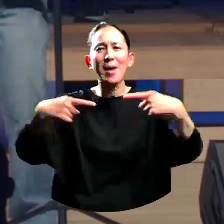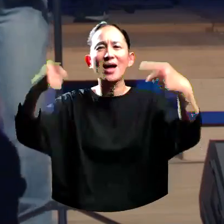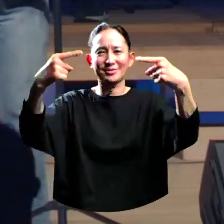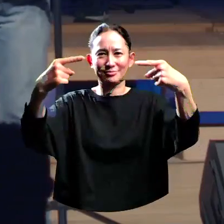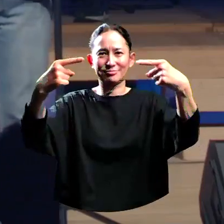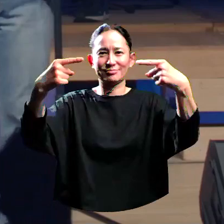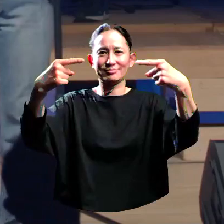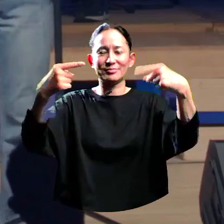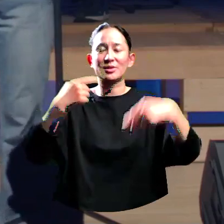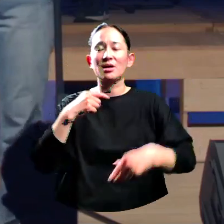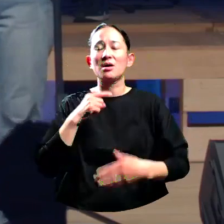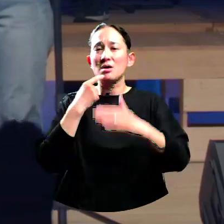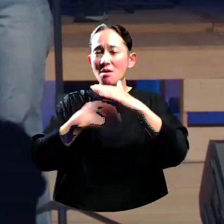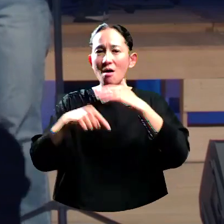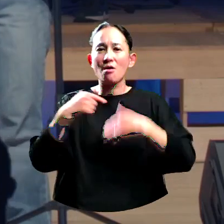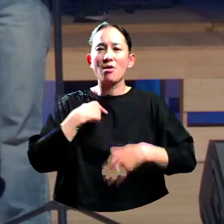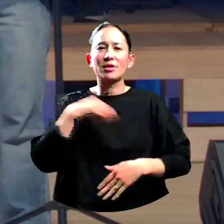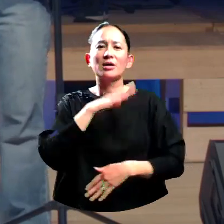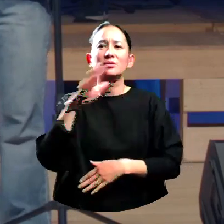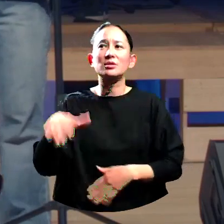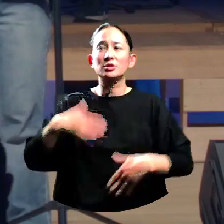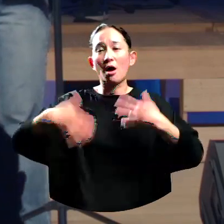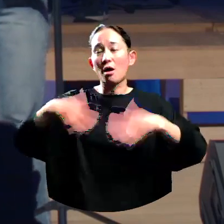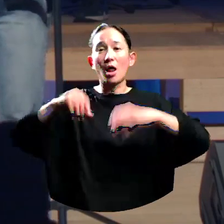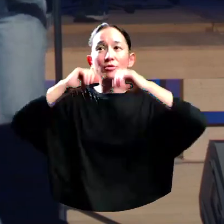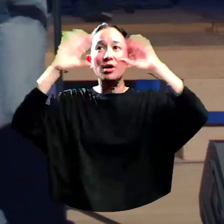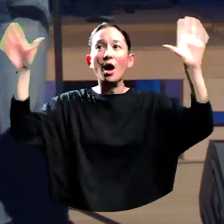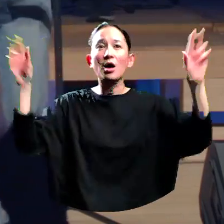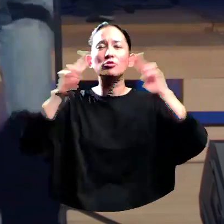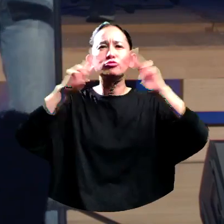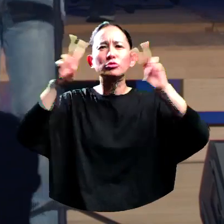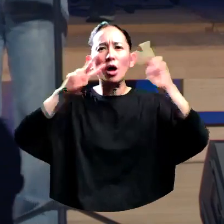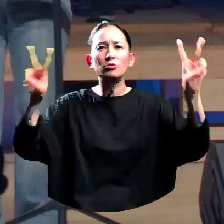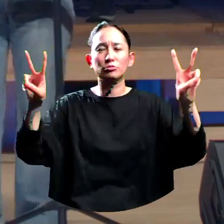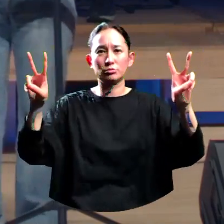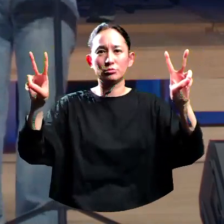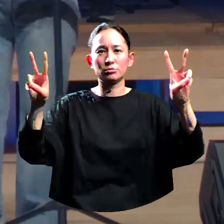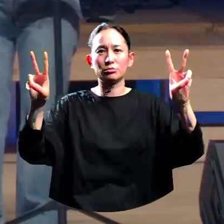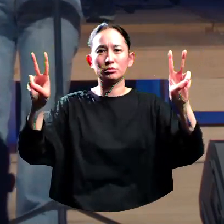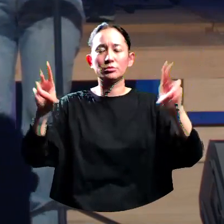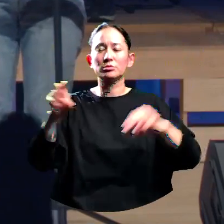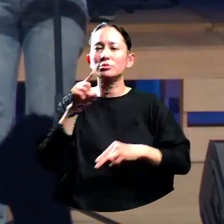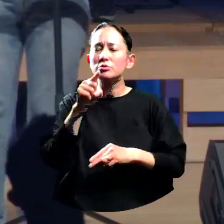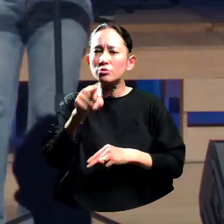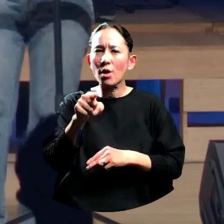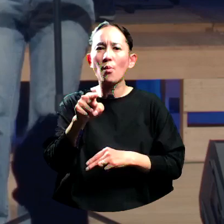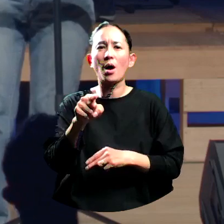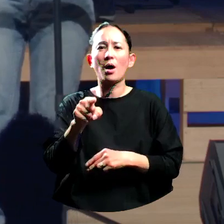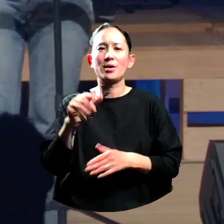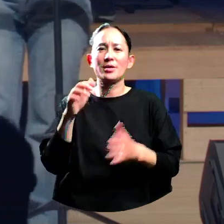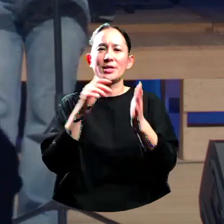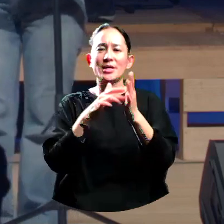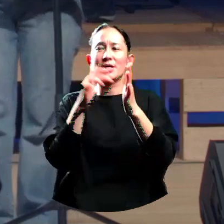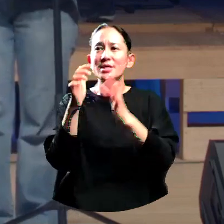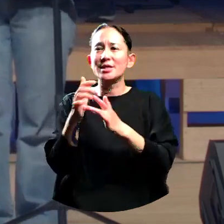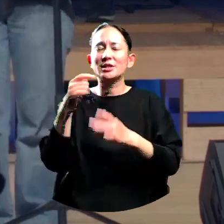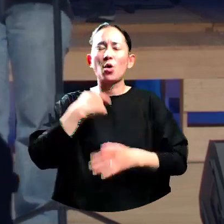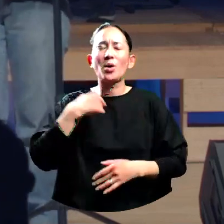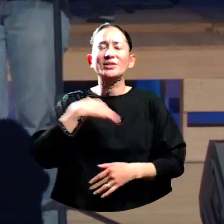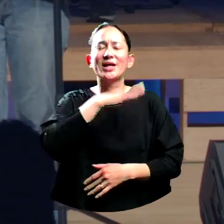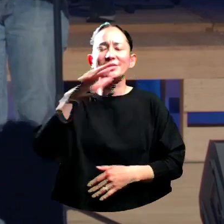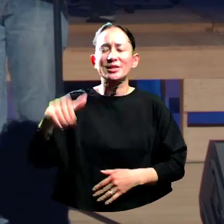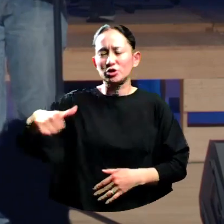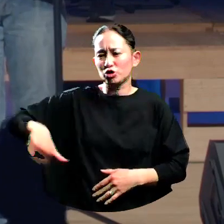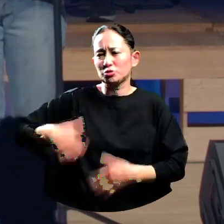ぜ私たちはハレルヤと歌うんですか？ Why do we sing Hallelujah? それはイエス様が私たちの罪を背負